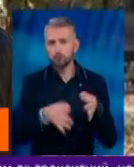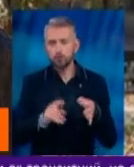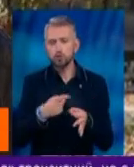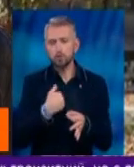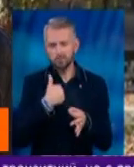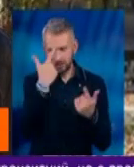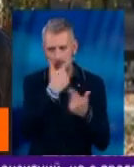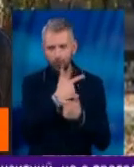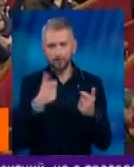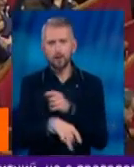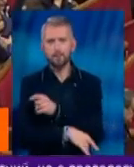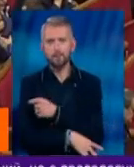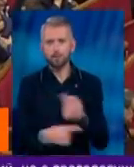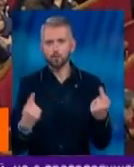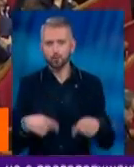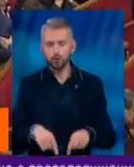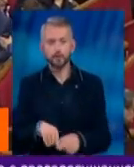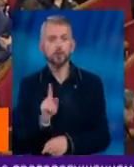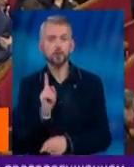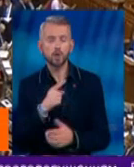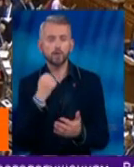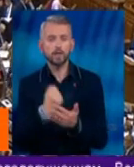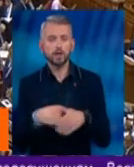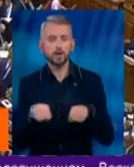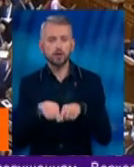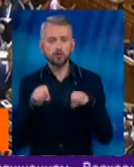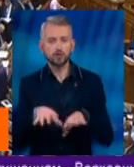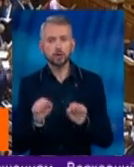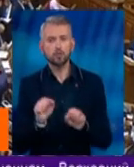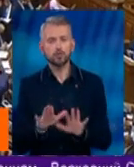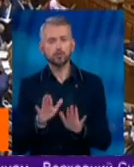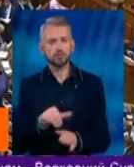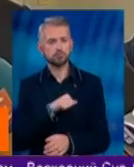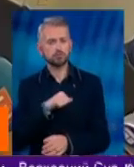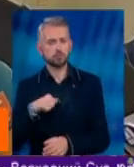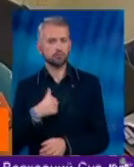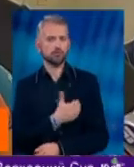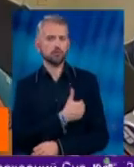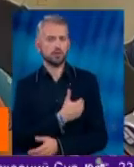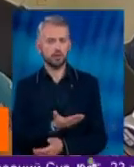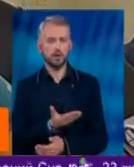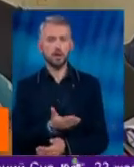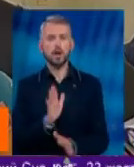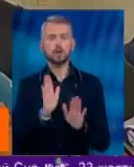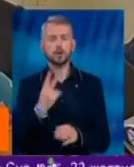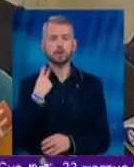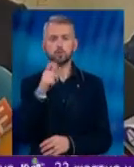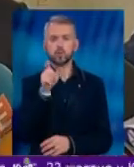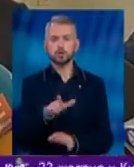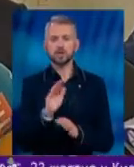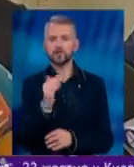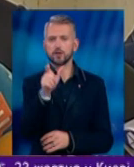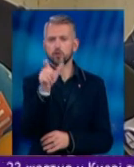мене оголосили банкрутом. До речі, ухвалити таке рішення можна лише з власної волі. Тільки боржник, тільки фізична особа,